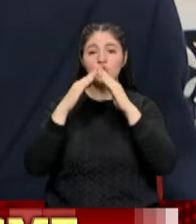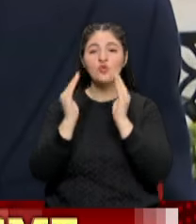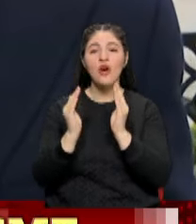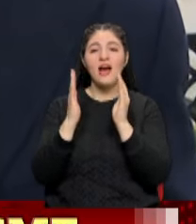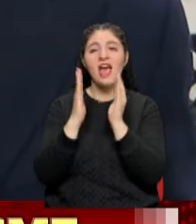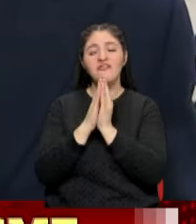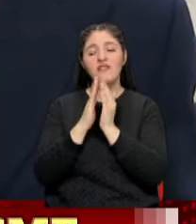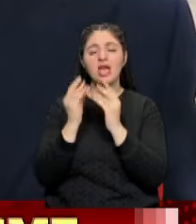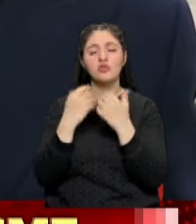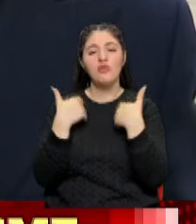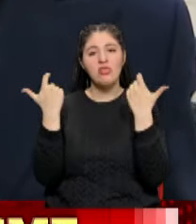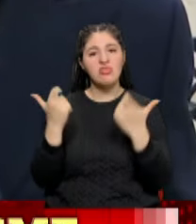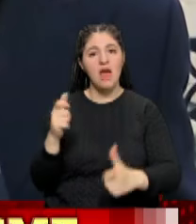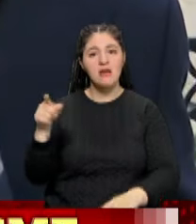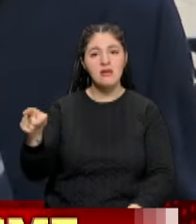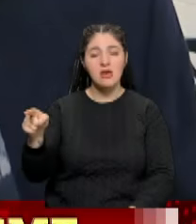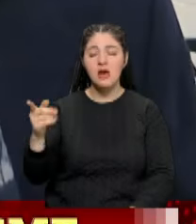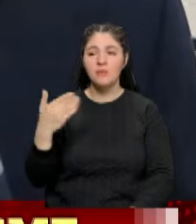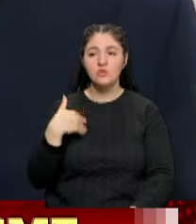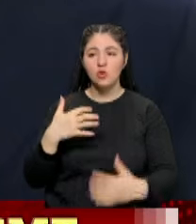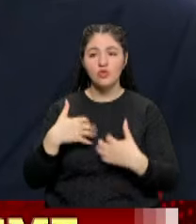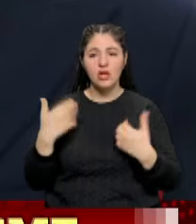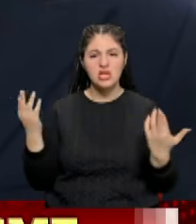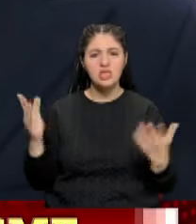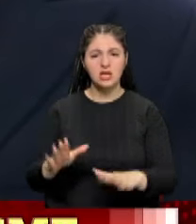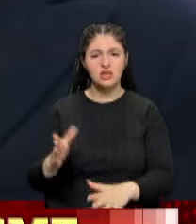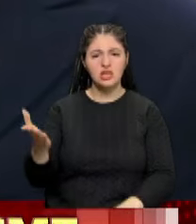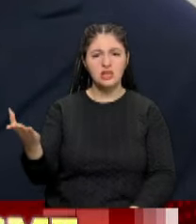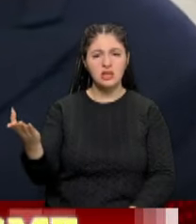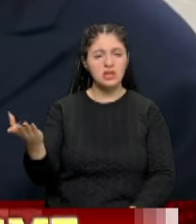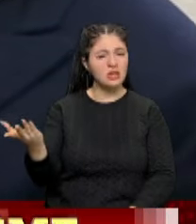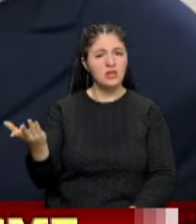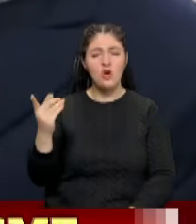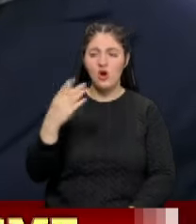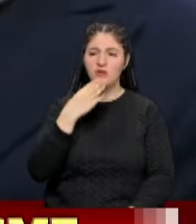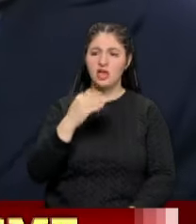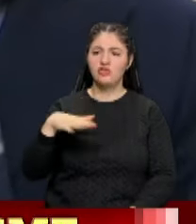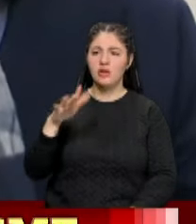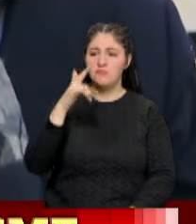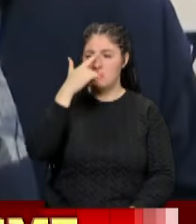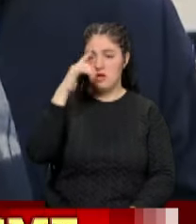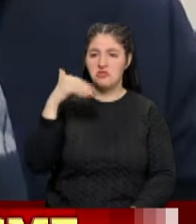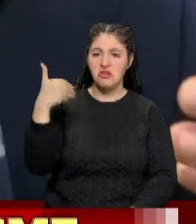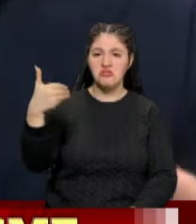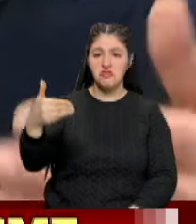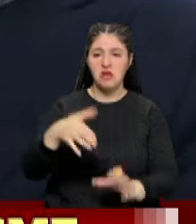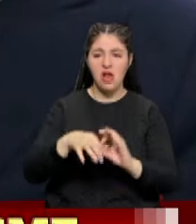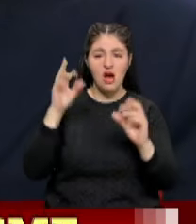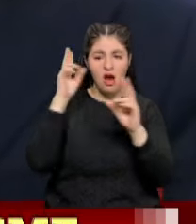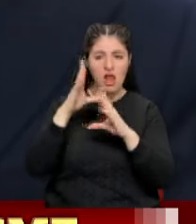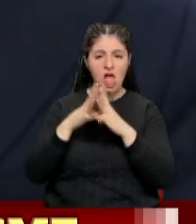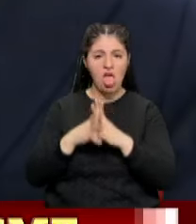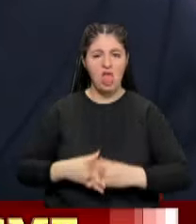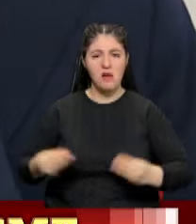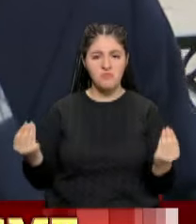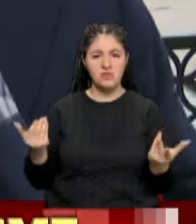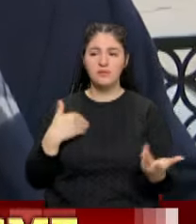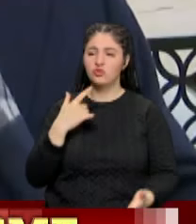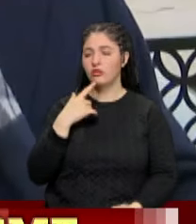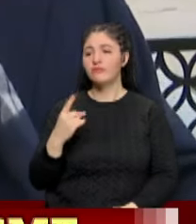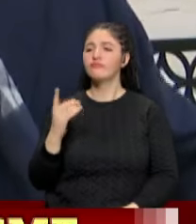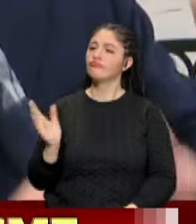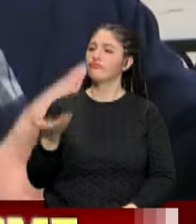için en güvenli alandır mesela. Biz o güvenini yıktık. Ve o gençlerin belki geleceğe dair hayalleri yıkılmış durumda. Biz